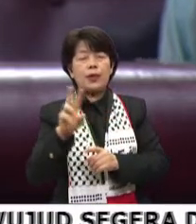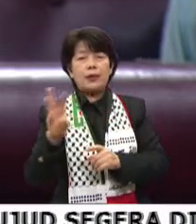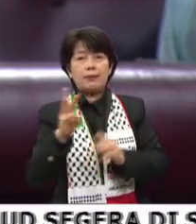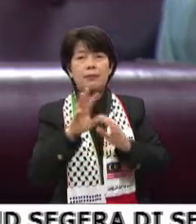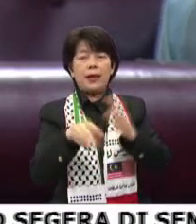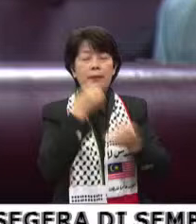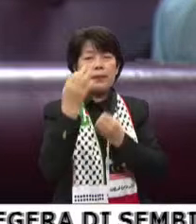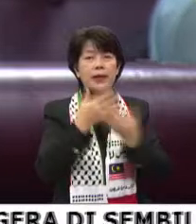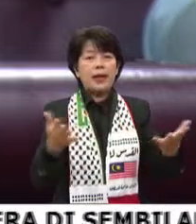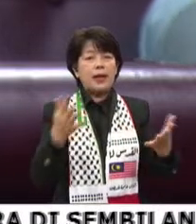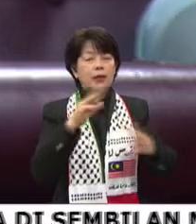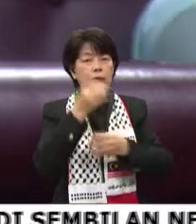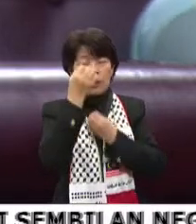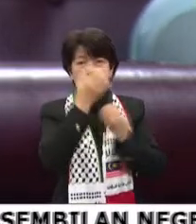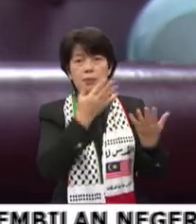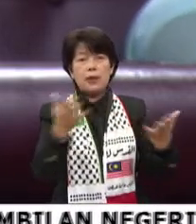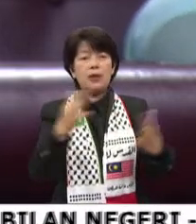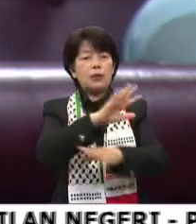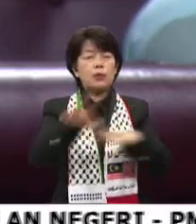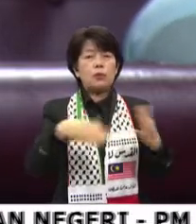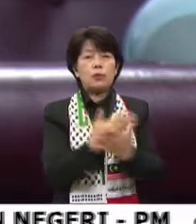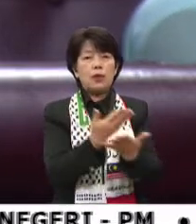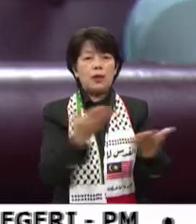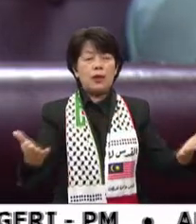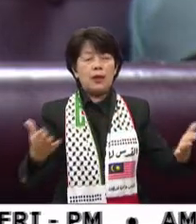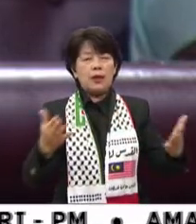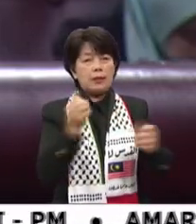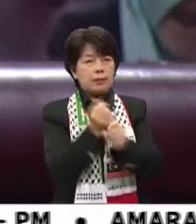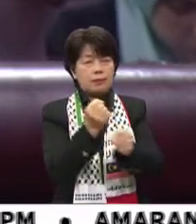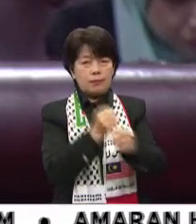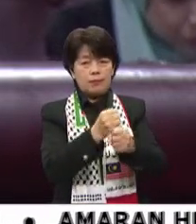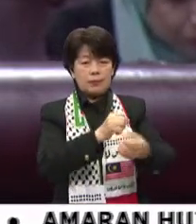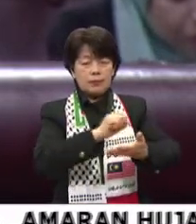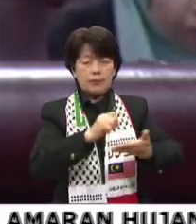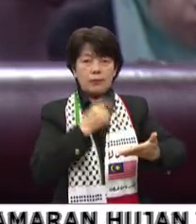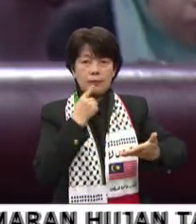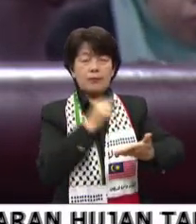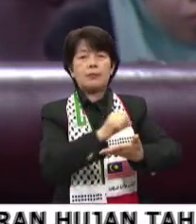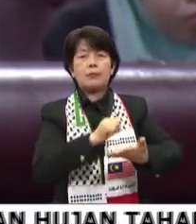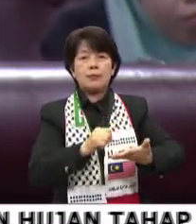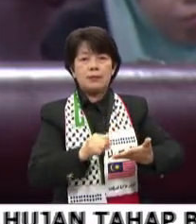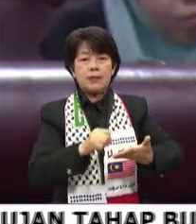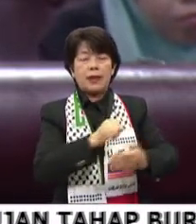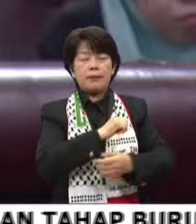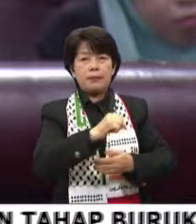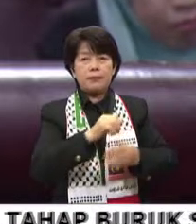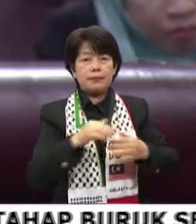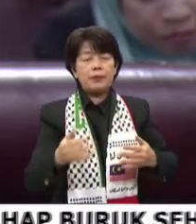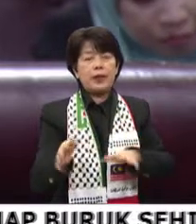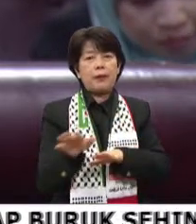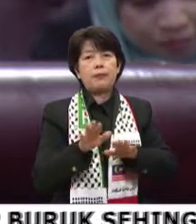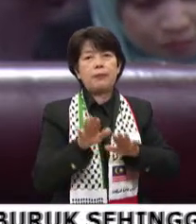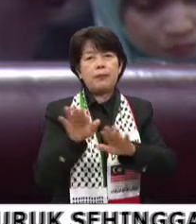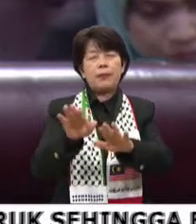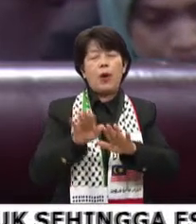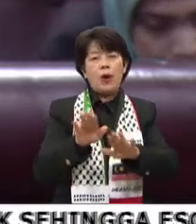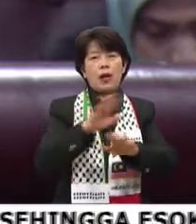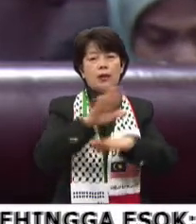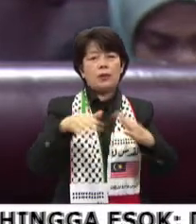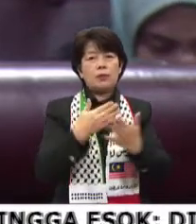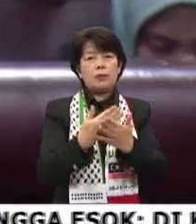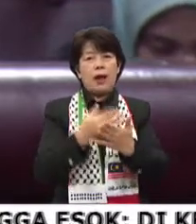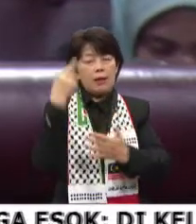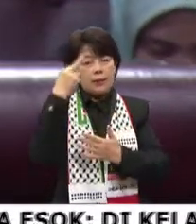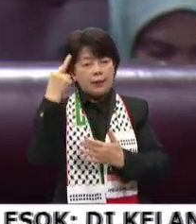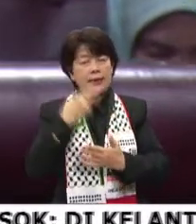ketua pengarah untuk memaklumkan kesatuan sekerja secara bertulis tentang penolakan pendaftarannya serta alasan ke